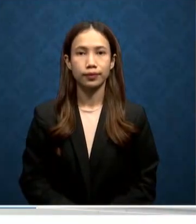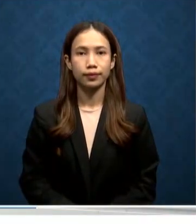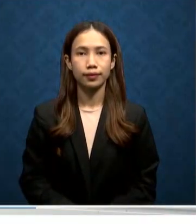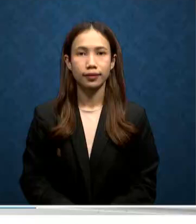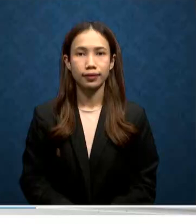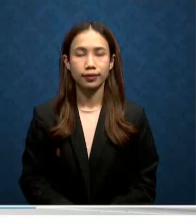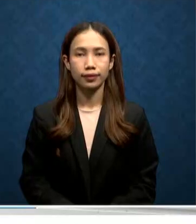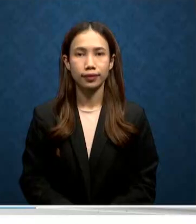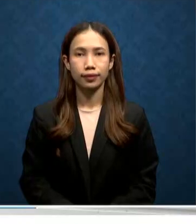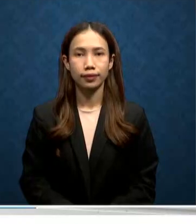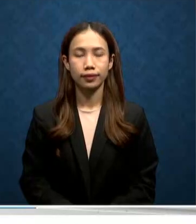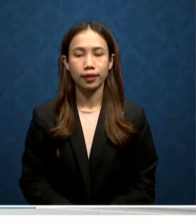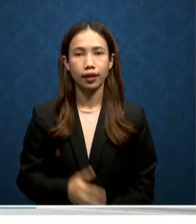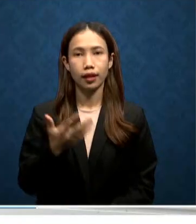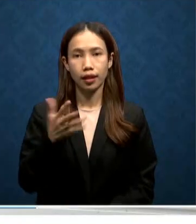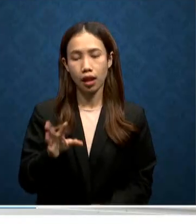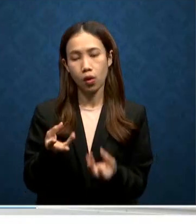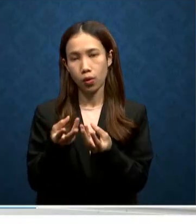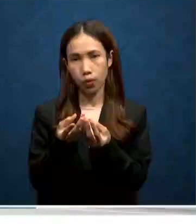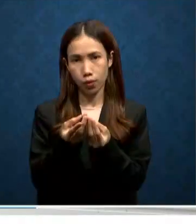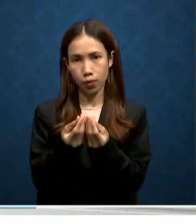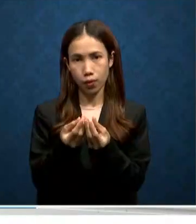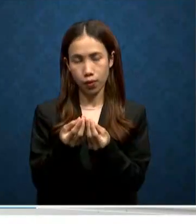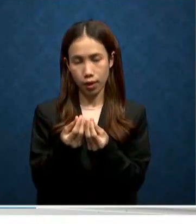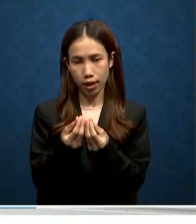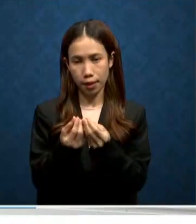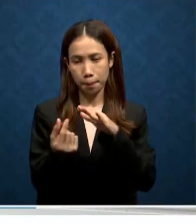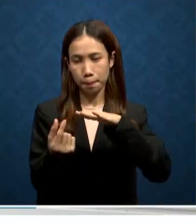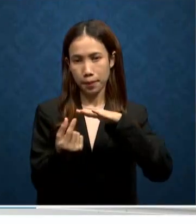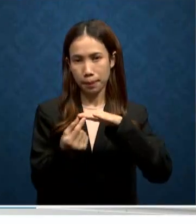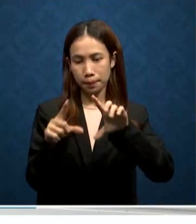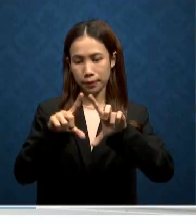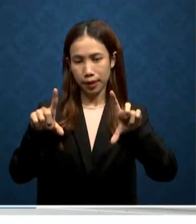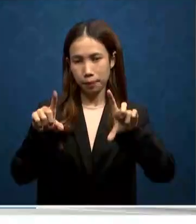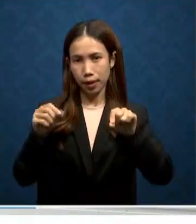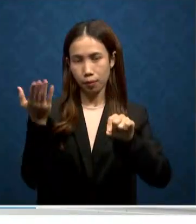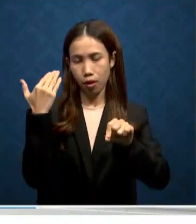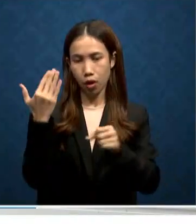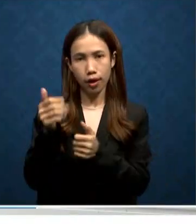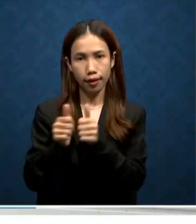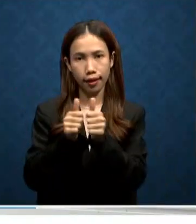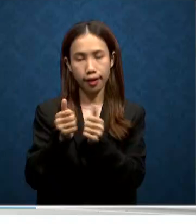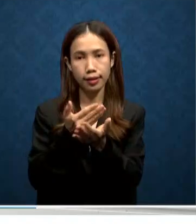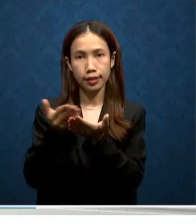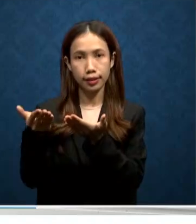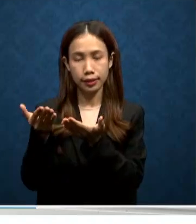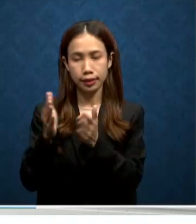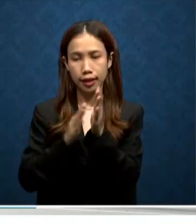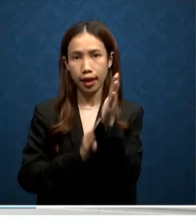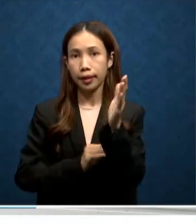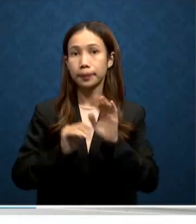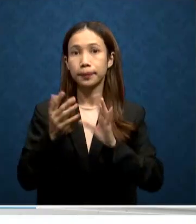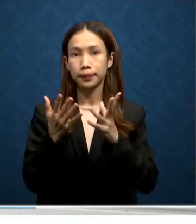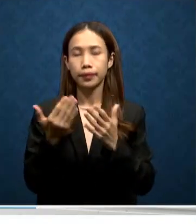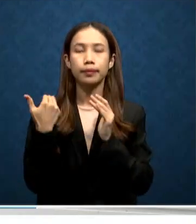กับความต้องการเลขที่มีมานานนะครับว่าไม่ได้ประมูลครับครับก็ทำให้เอ่อ